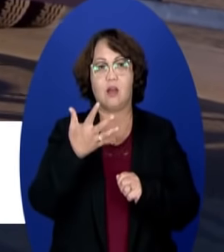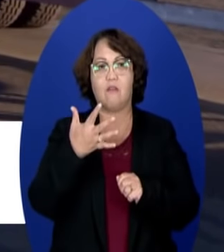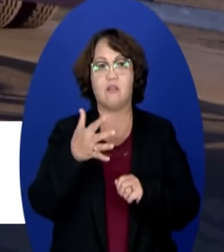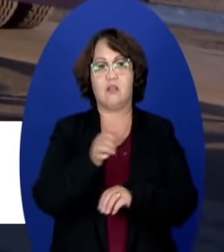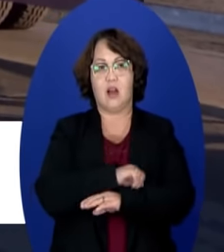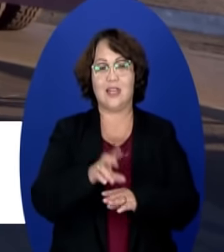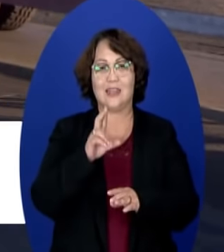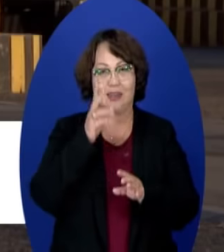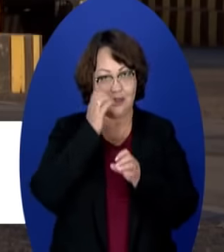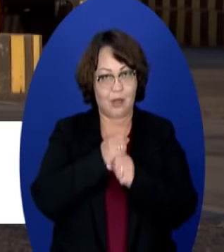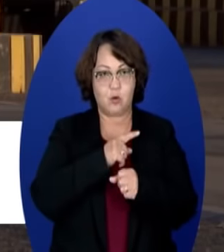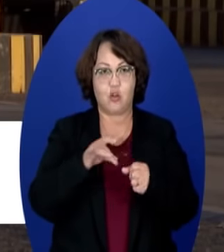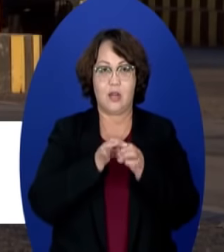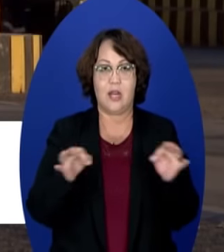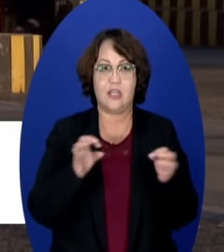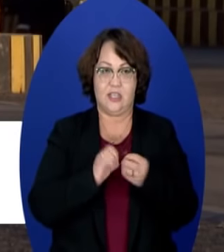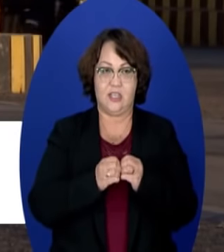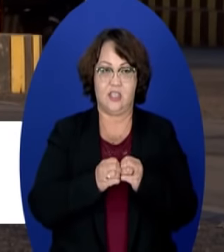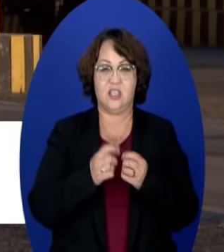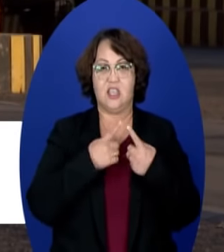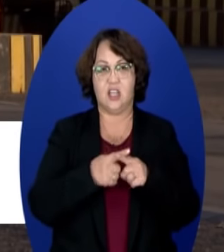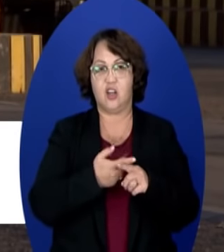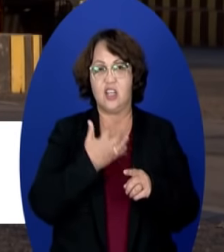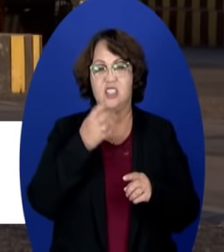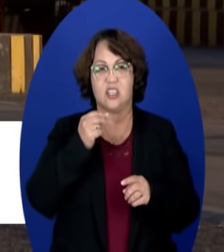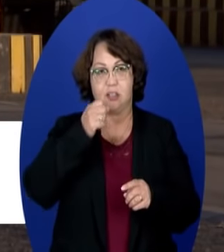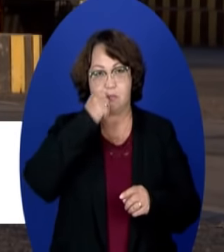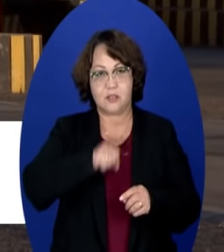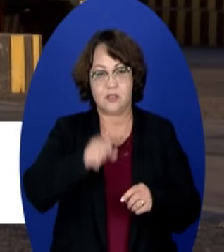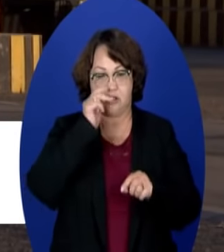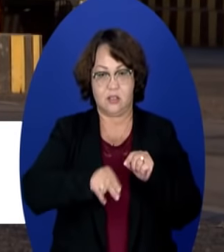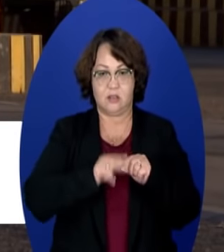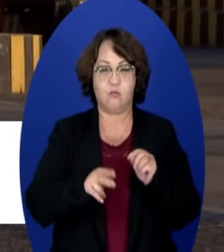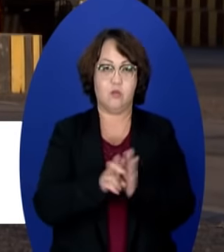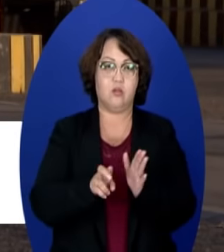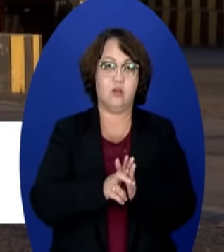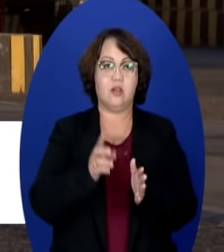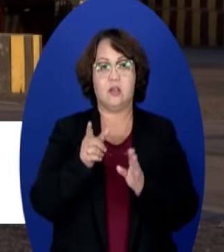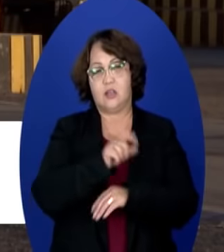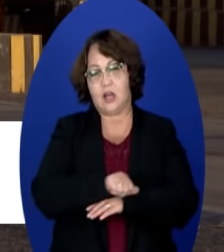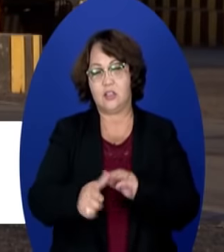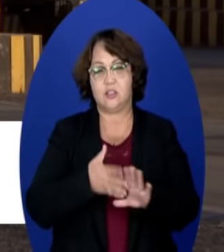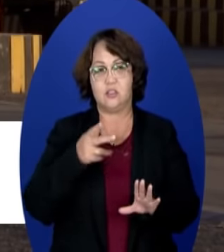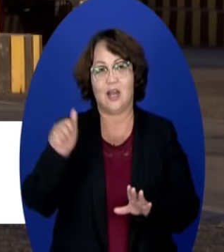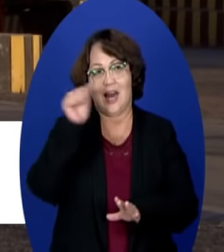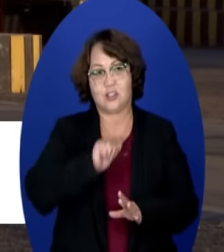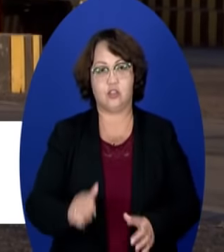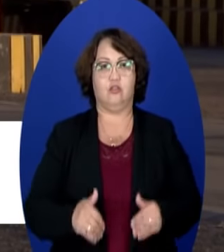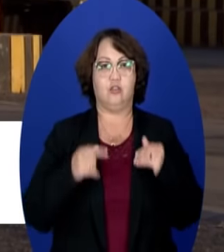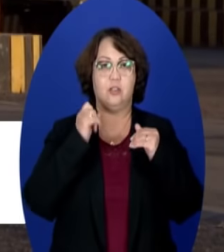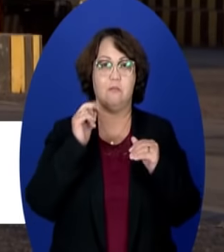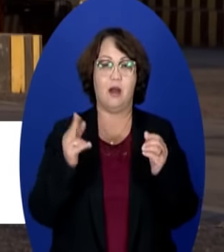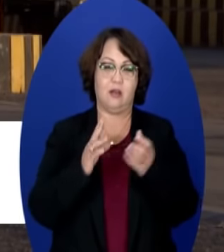байгуулна. Инженеэр асуудал нь хөндөгддөг хилээр орж ирэх шатгууны чанарыг ч шинжилх юм байна. Гайлын шинжилгээлд Азийн хөгжлийн банкч хамтран ажиллаж